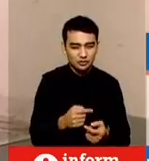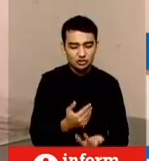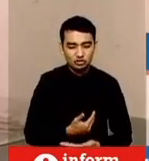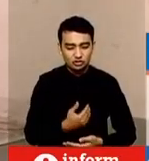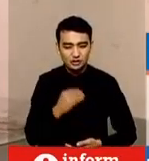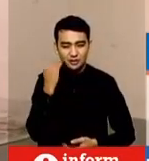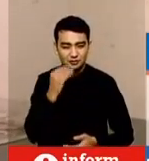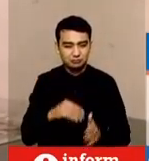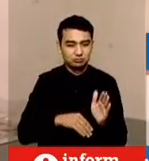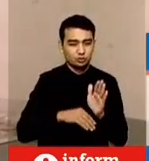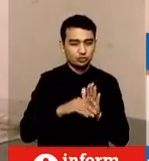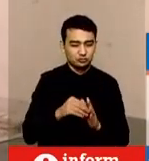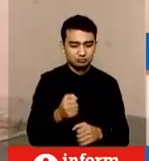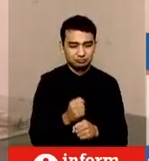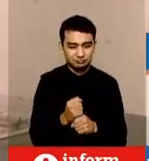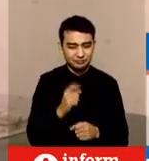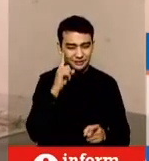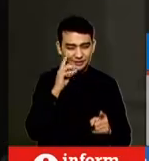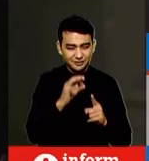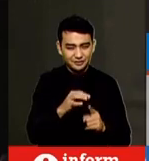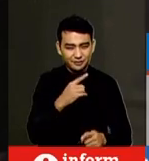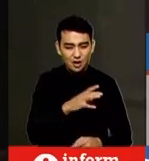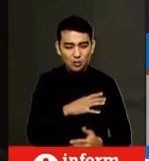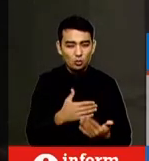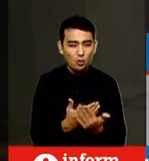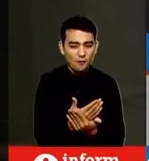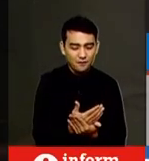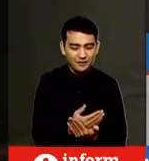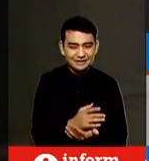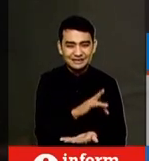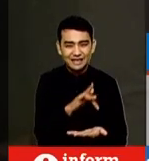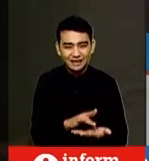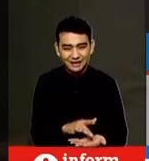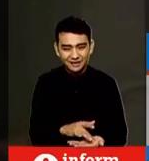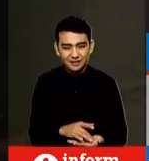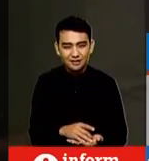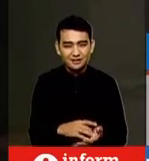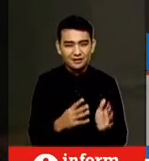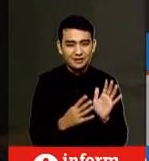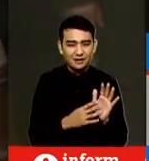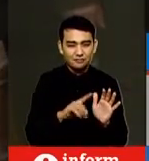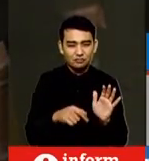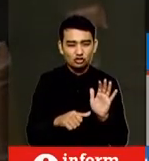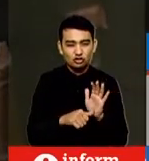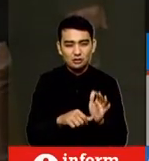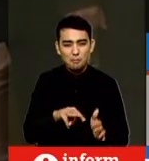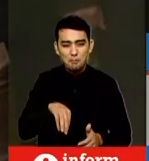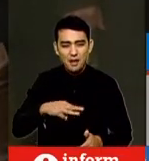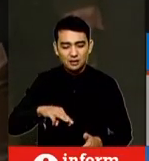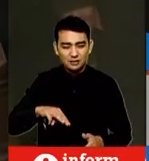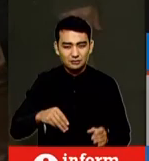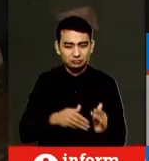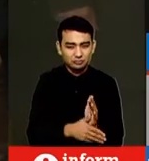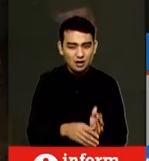сүру сапасын арттыруды көздейміз дейді. Ал жаңа комьюнити орталығының құны 9,6 миллиард теңге. Айта кетейік,